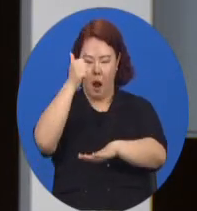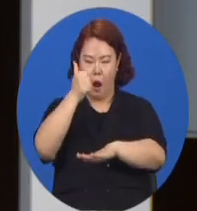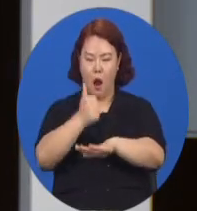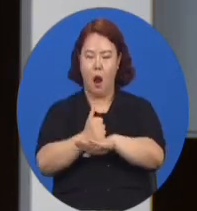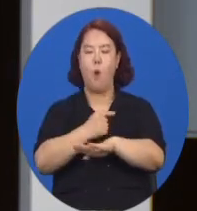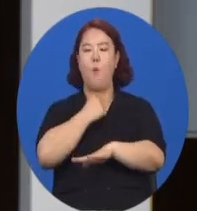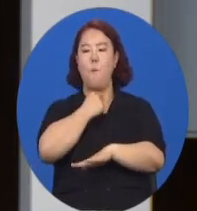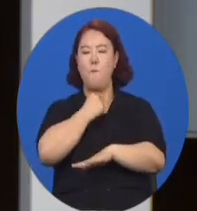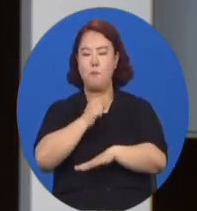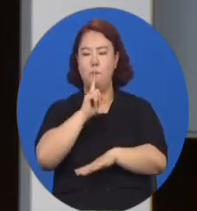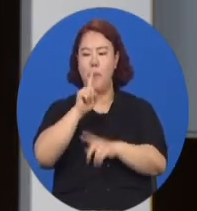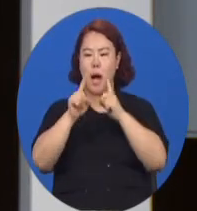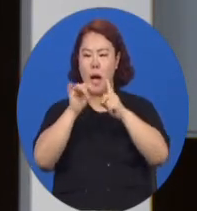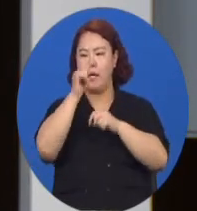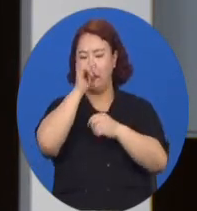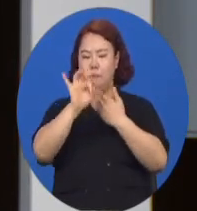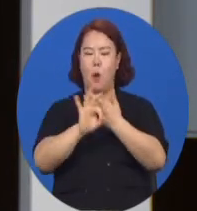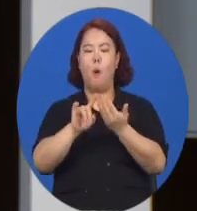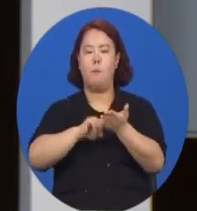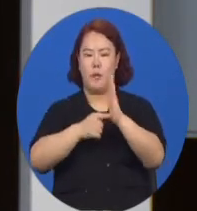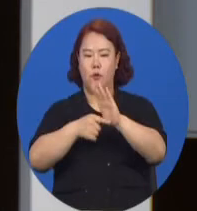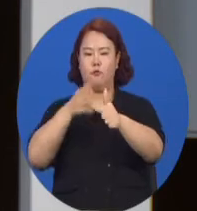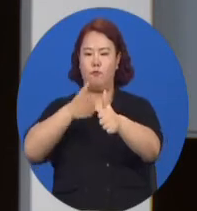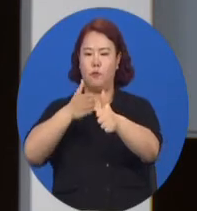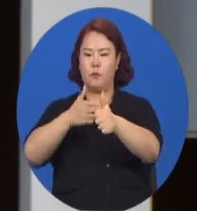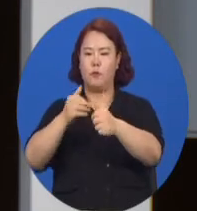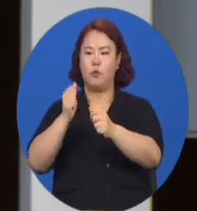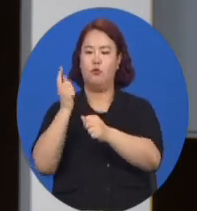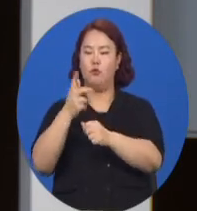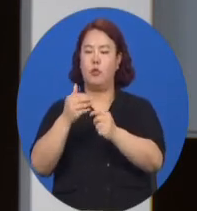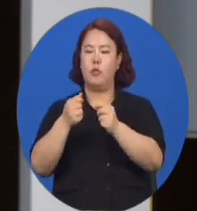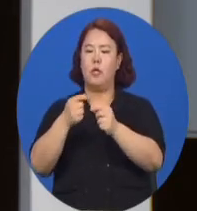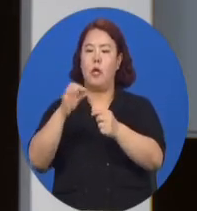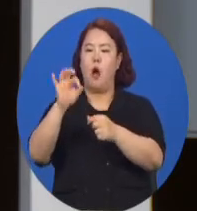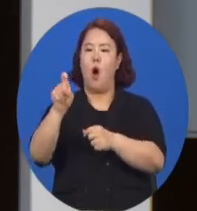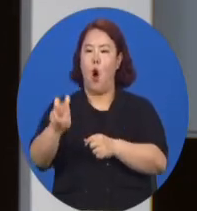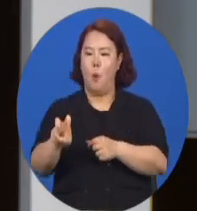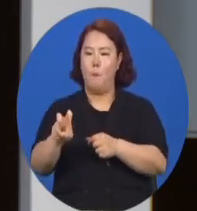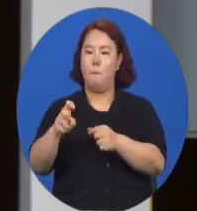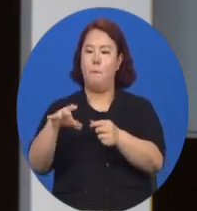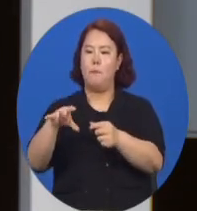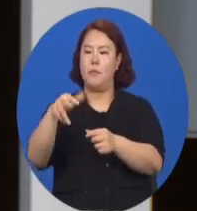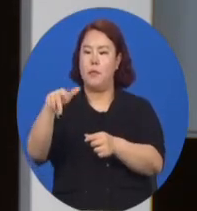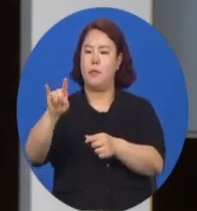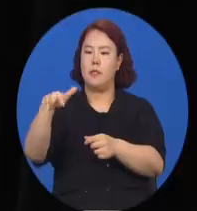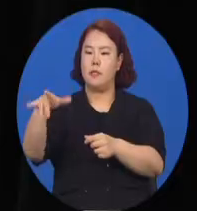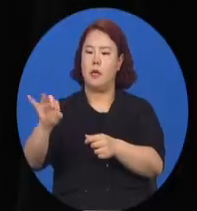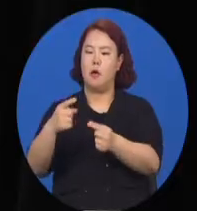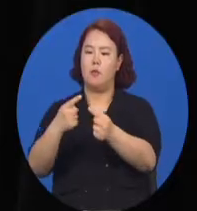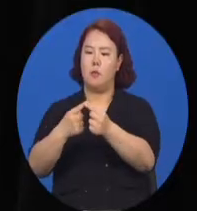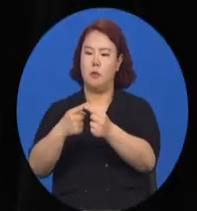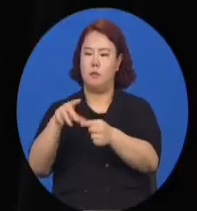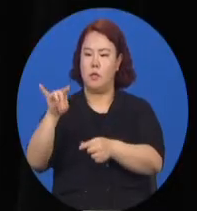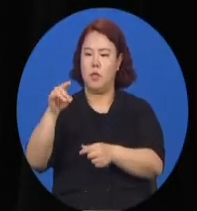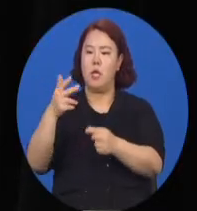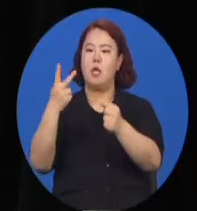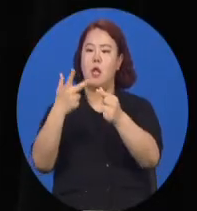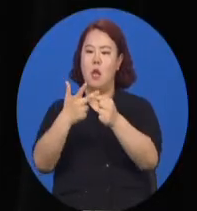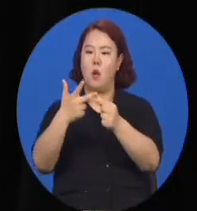하고 싶으신 말씀 있으면 밝혀주시기 바라겠습니다. 순서는 엄재창 후보께 먼저 기회 드리겠습니다. 예. 일곱